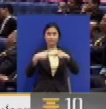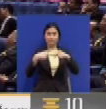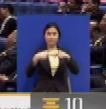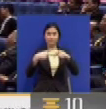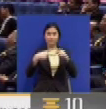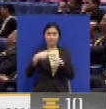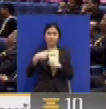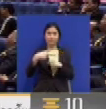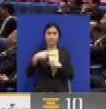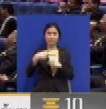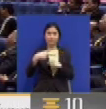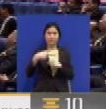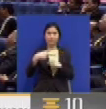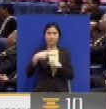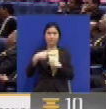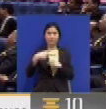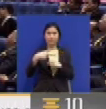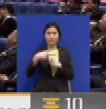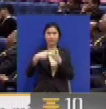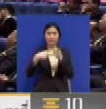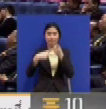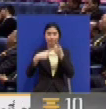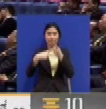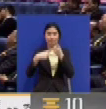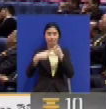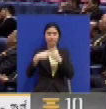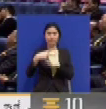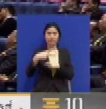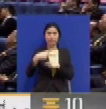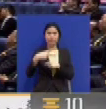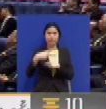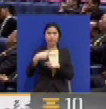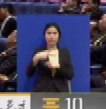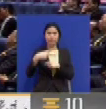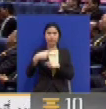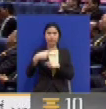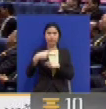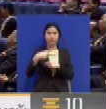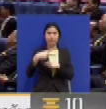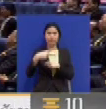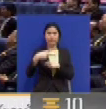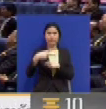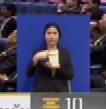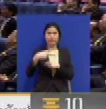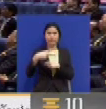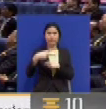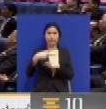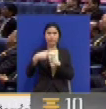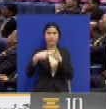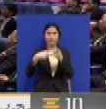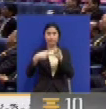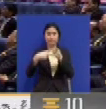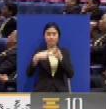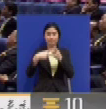ต่ถ้าคุณชวนได้เป็นแล้วเนี่ยก็จะพลิกไปอีกพังหนึ่งว่านั่งเป็นประธานสภาแล้วเนี่ยเป็นผู้ที่